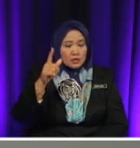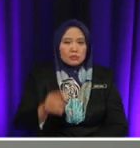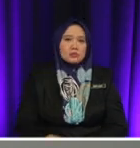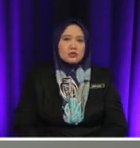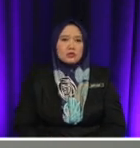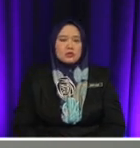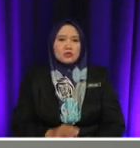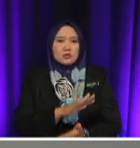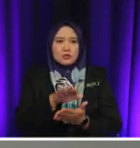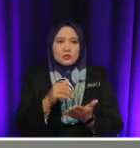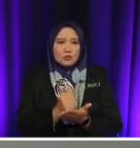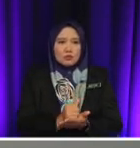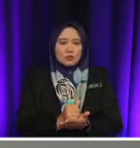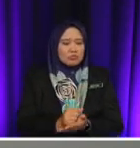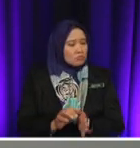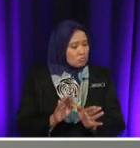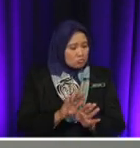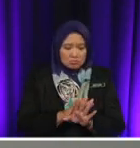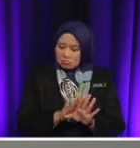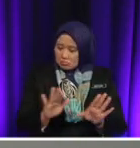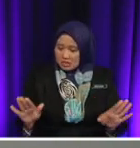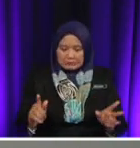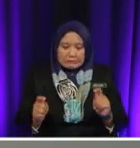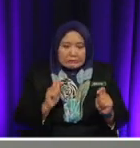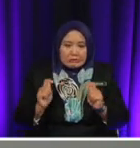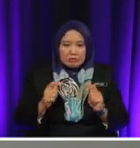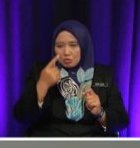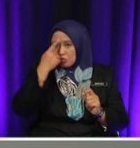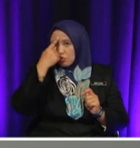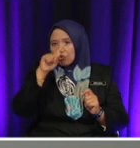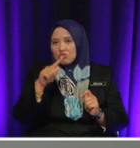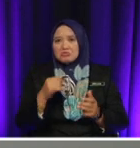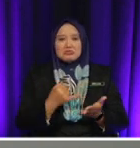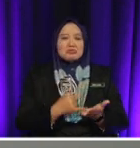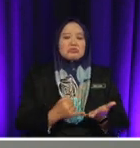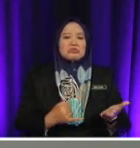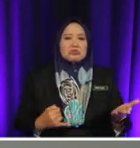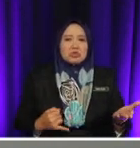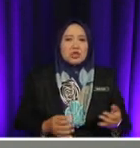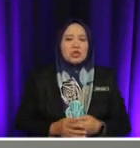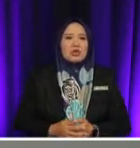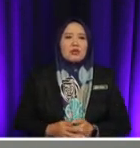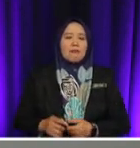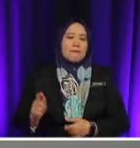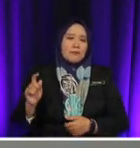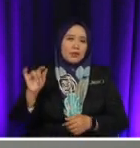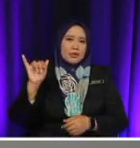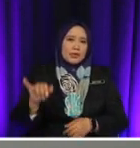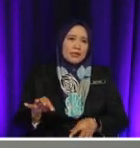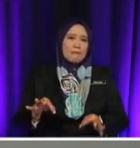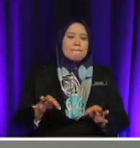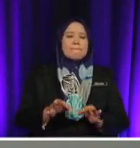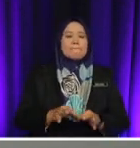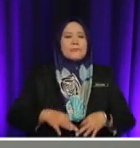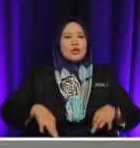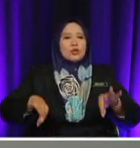murid-m di rumah jangan takut nak lukis sebab Tak Semestinya lukisan itu sama dengan skema pemakanan tapi yang penting kita